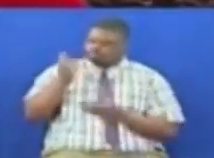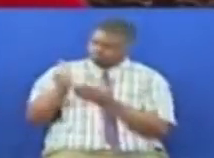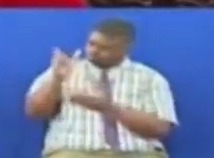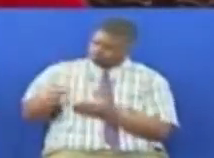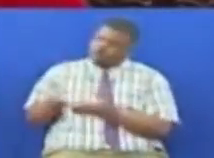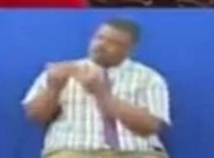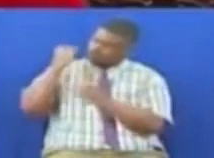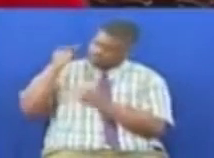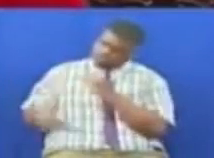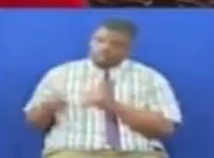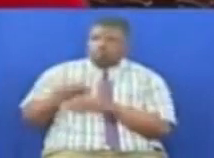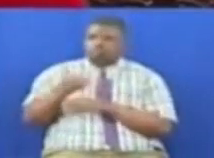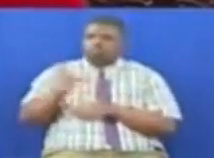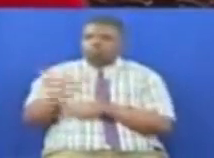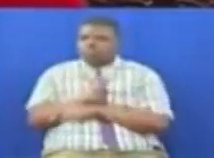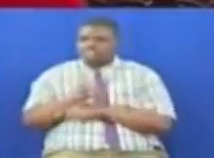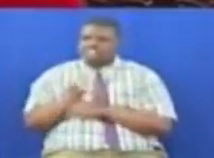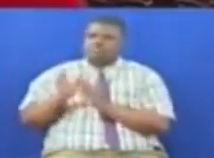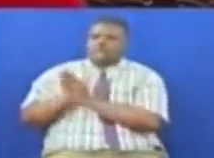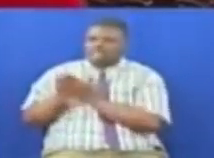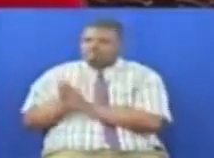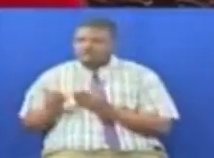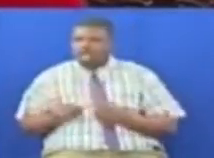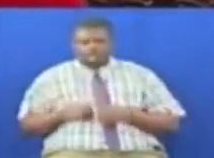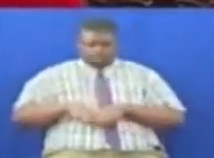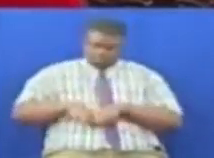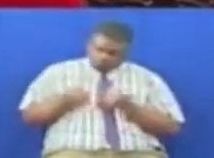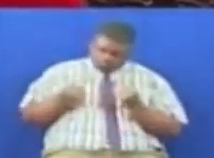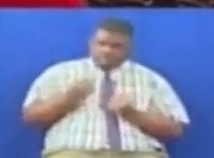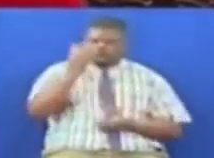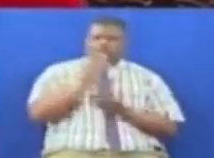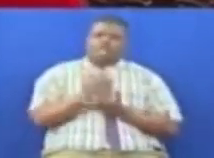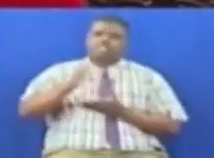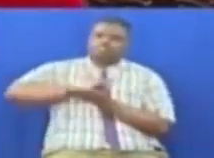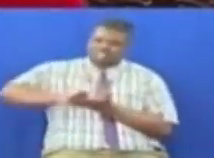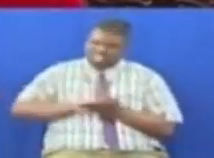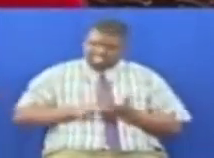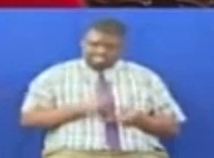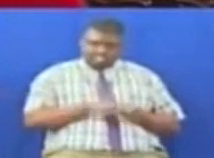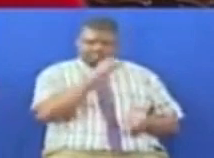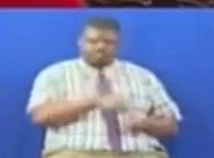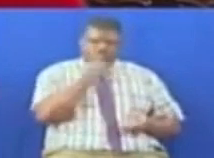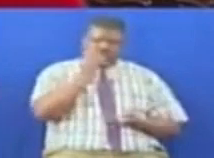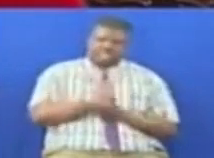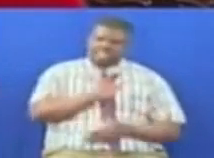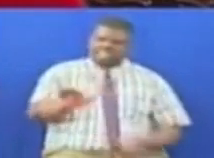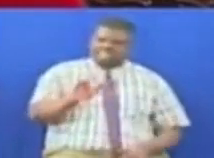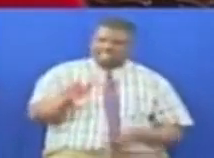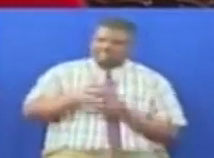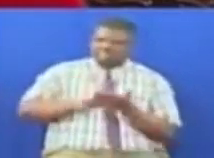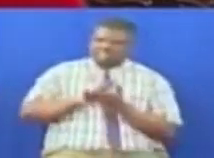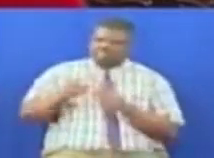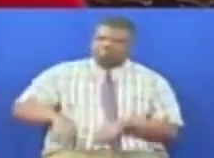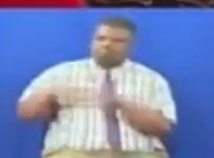kuwa unahusu ulinzi wa katiba. Uvunjifu wa haki za msingi unaweza kupiganiwa na mtu ambaye haki zake za msingi